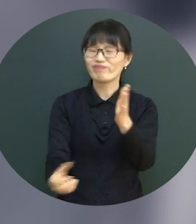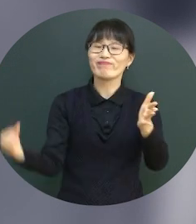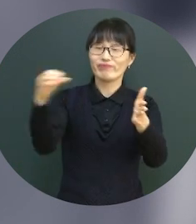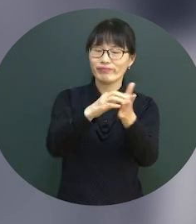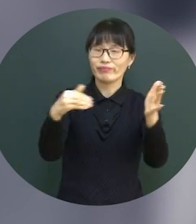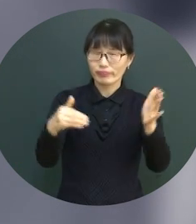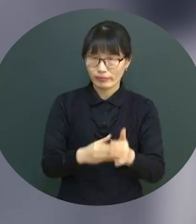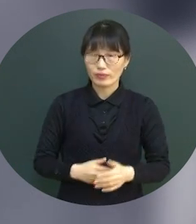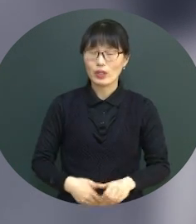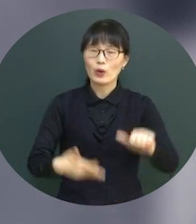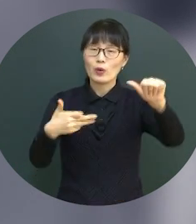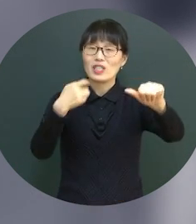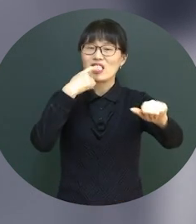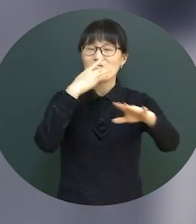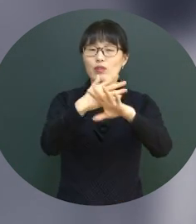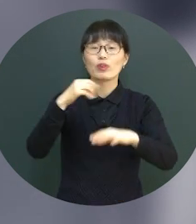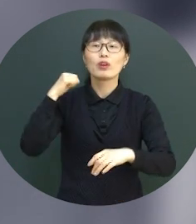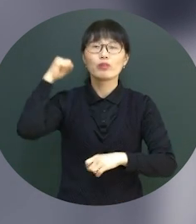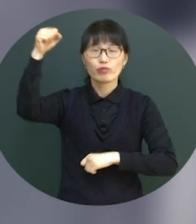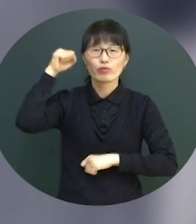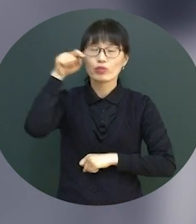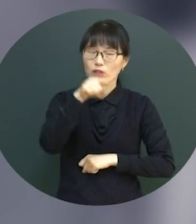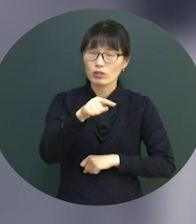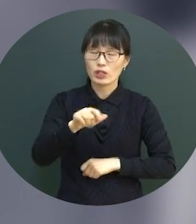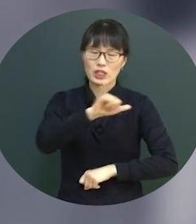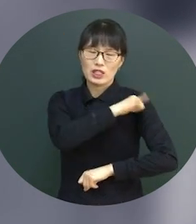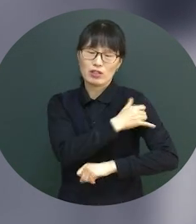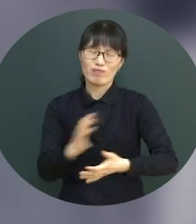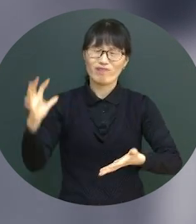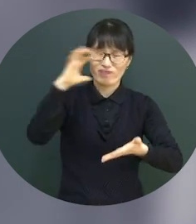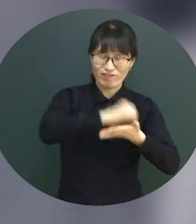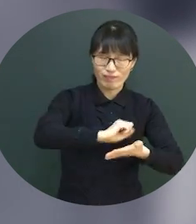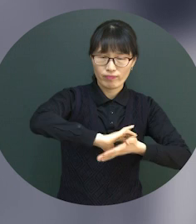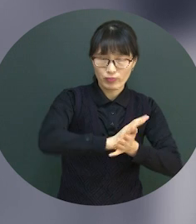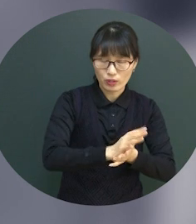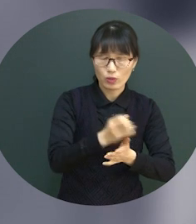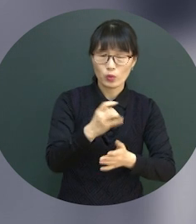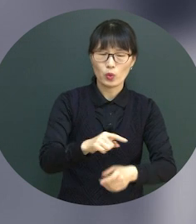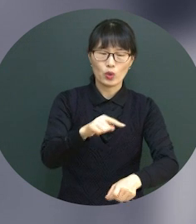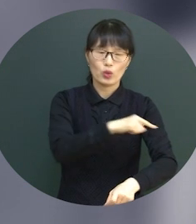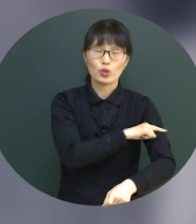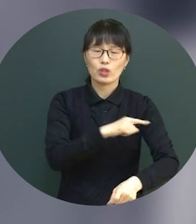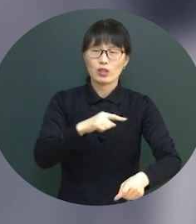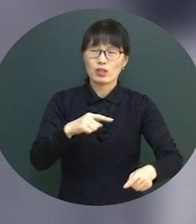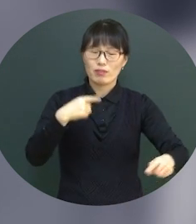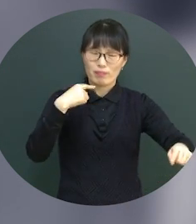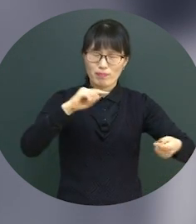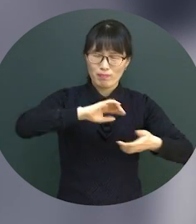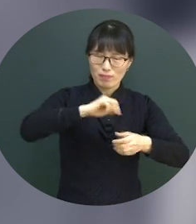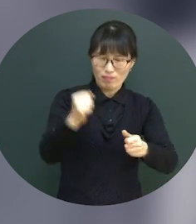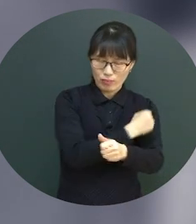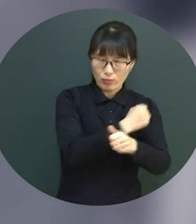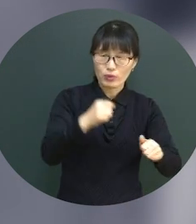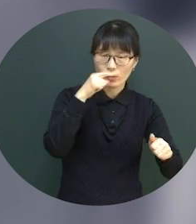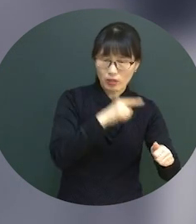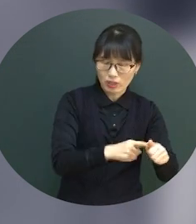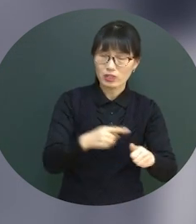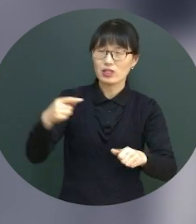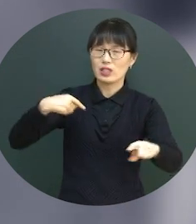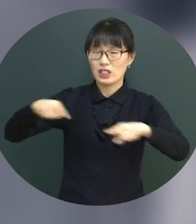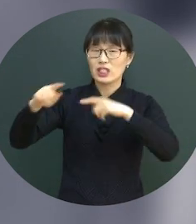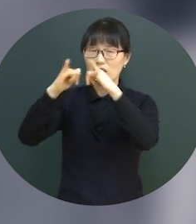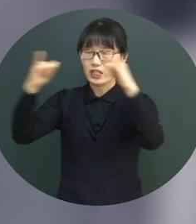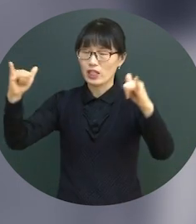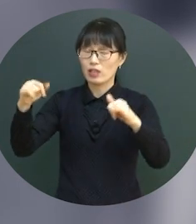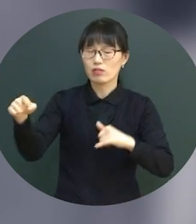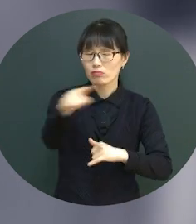5.18 광주민주화운동은 인권을 유린하는 독재자의 폭력에 민중이 죽음을